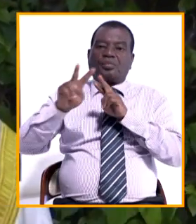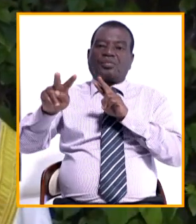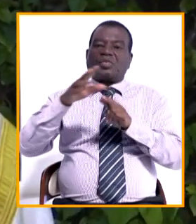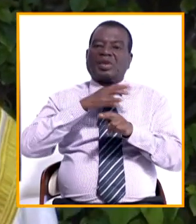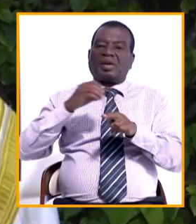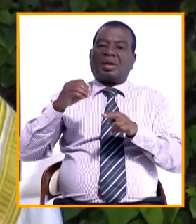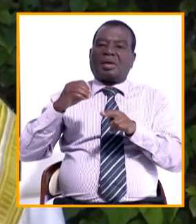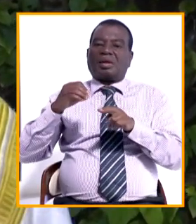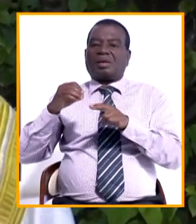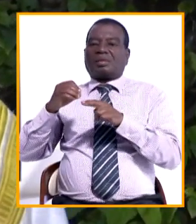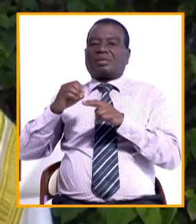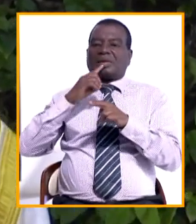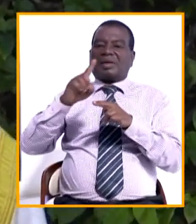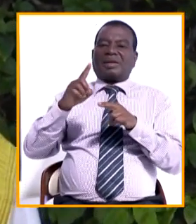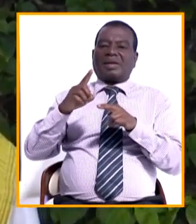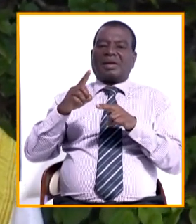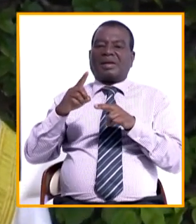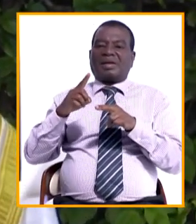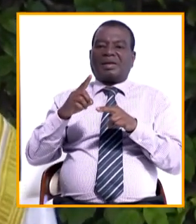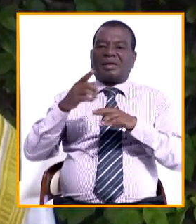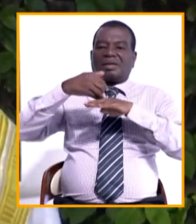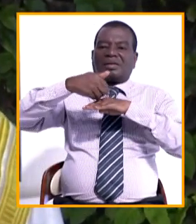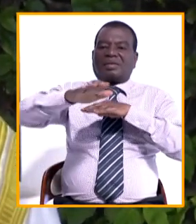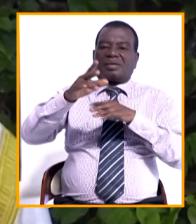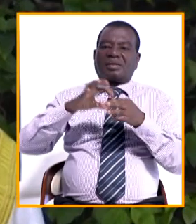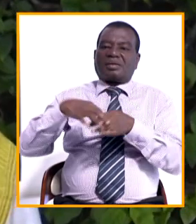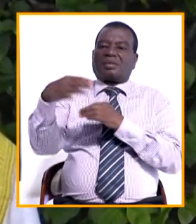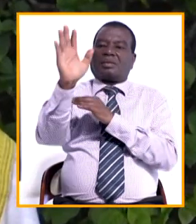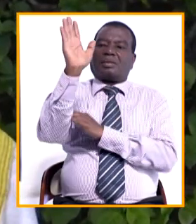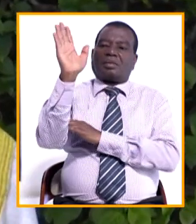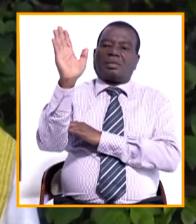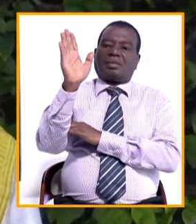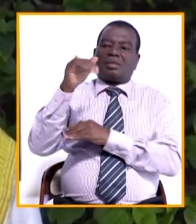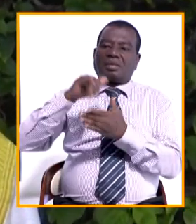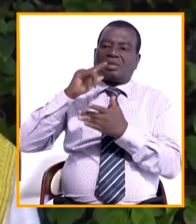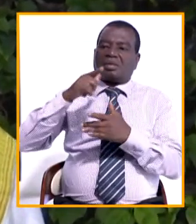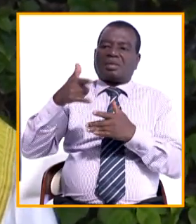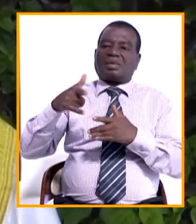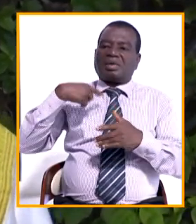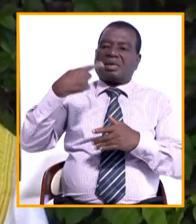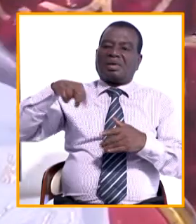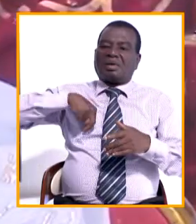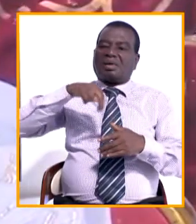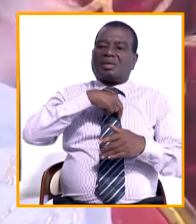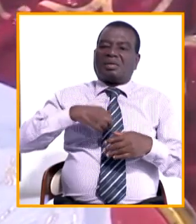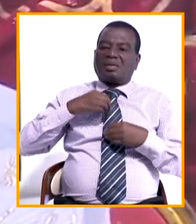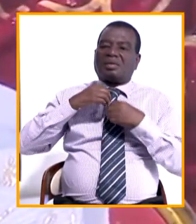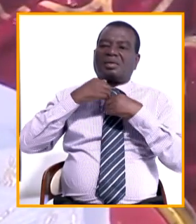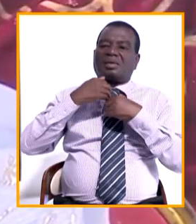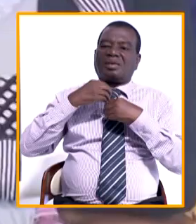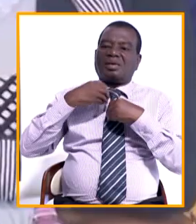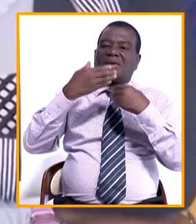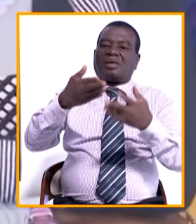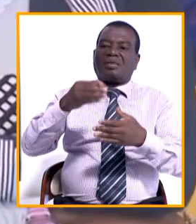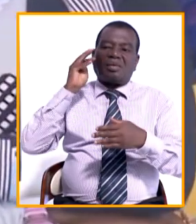sallam est l'envoyé de Dieu. C'est celui qui nous a transmis le message de